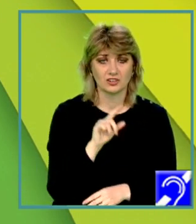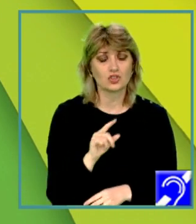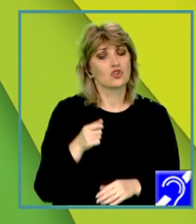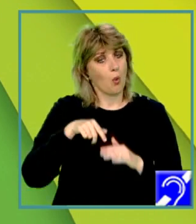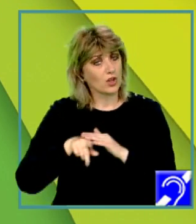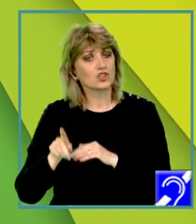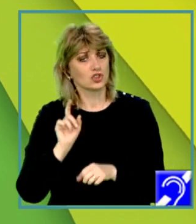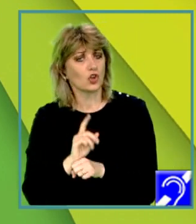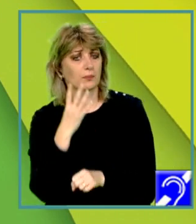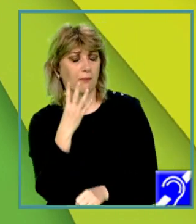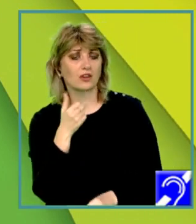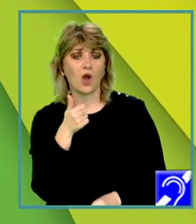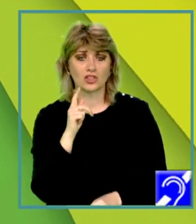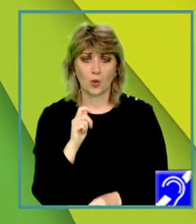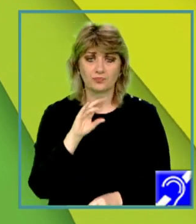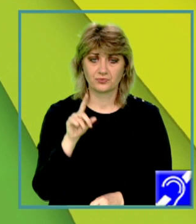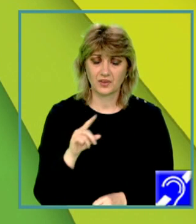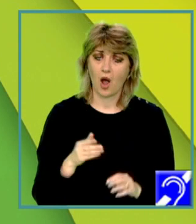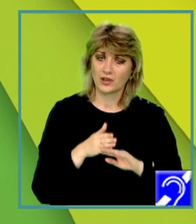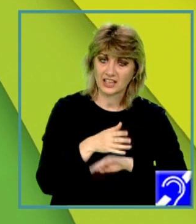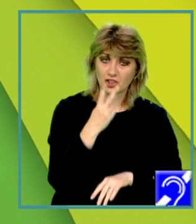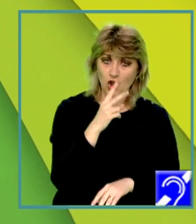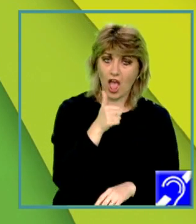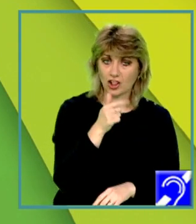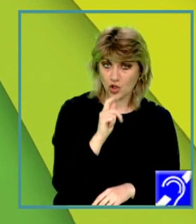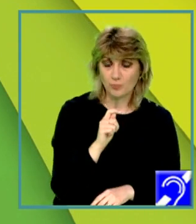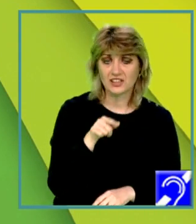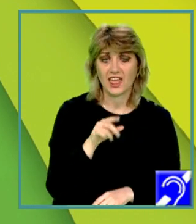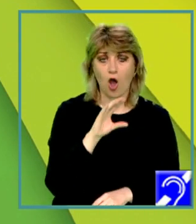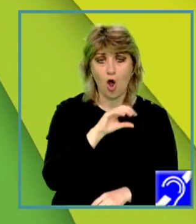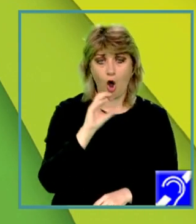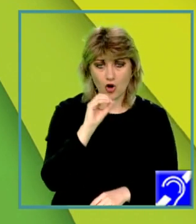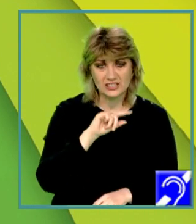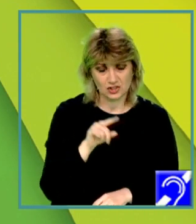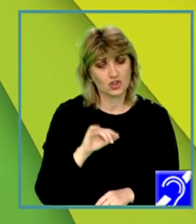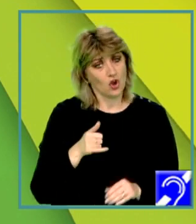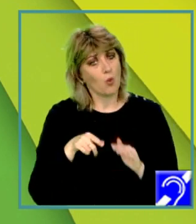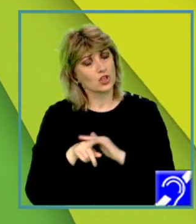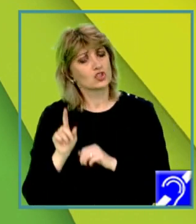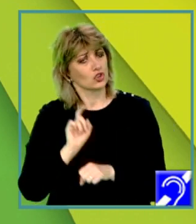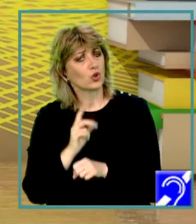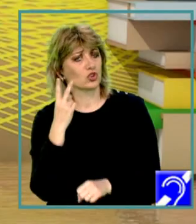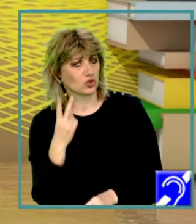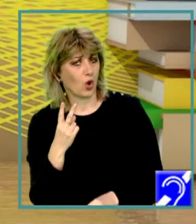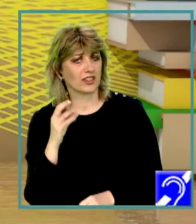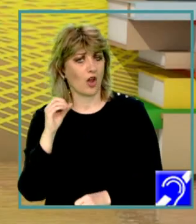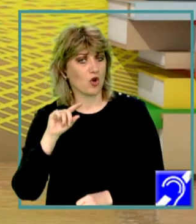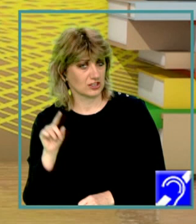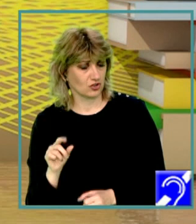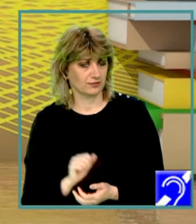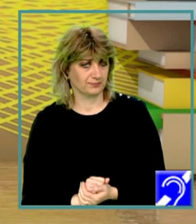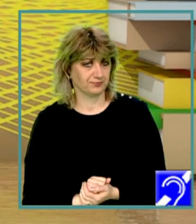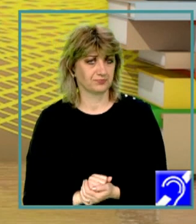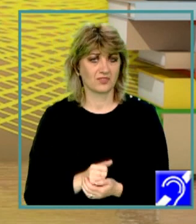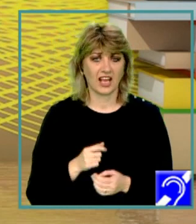patru atomi de hidrogen a intrat în reacție doi atomi de oxigen și au ieșit din reacție tot doi atomi de oxigen pentru obținerea